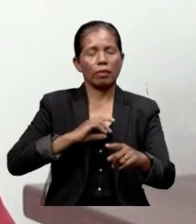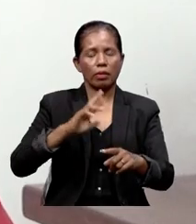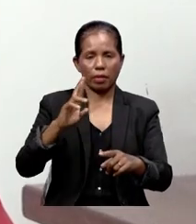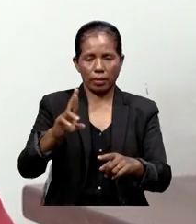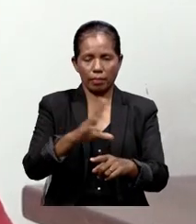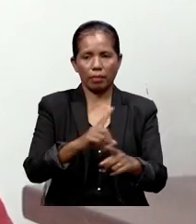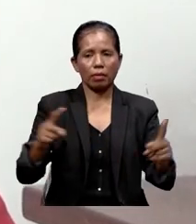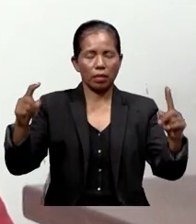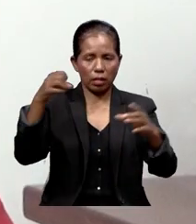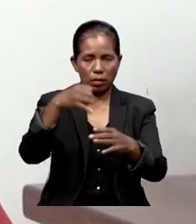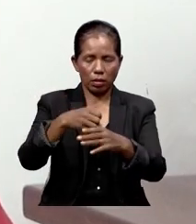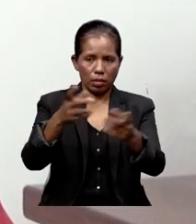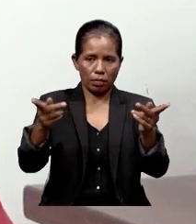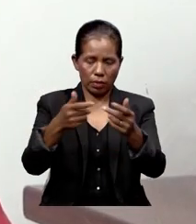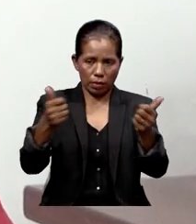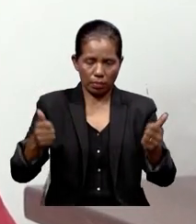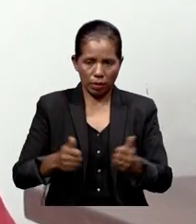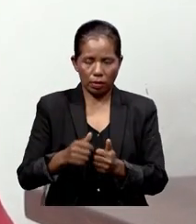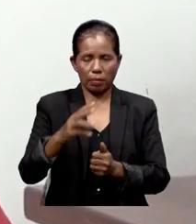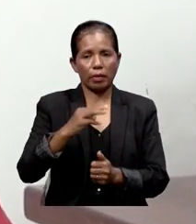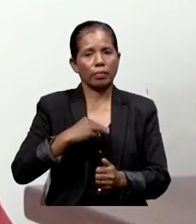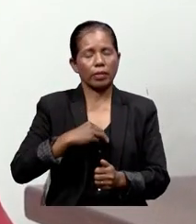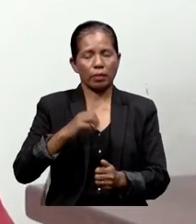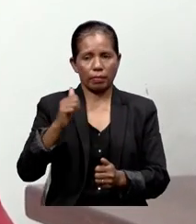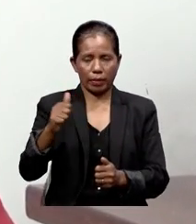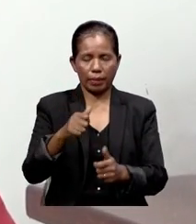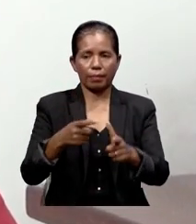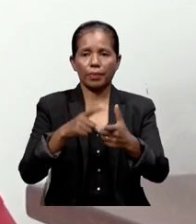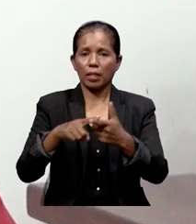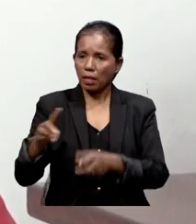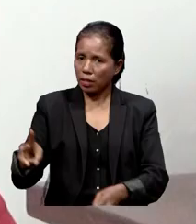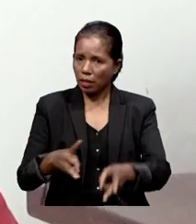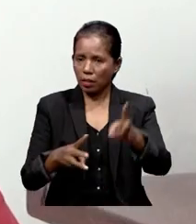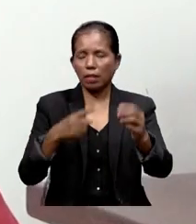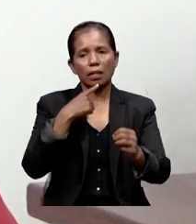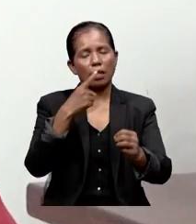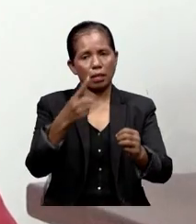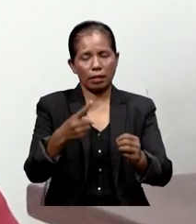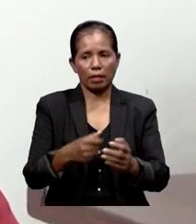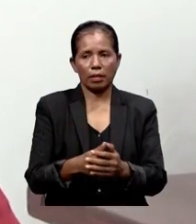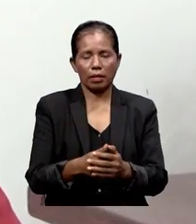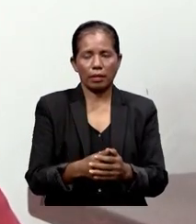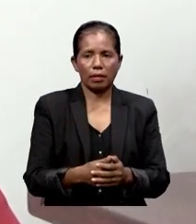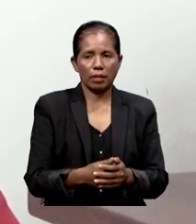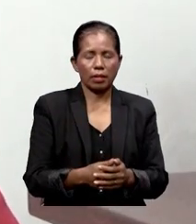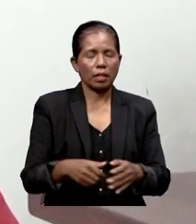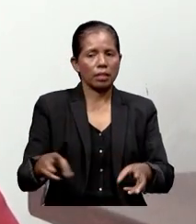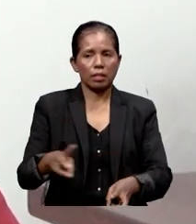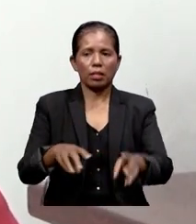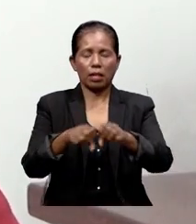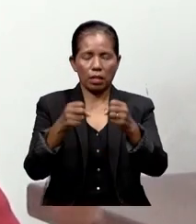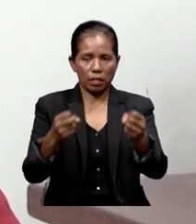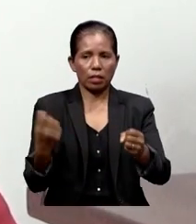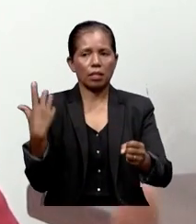Incluímos posto tilo mado fatumia. Estrada ser neve maka temin estrada ne kategori grave i ipe se